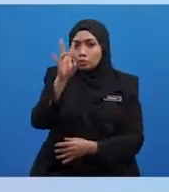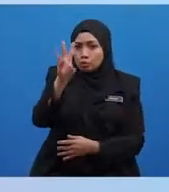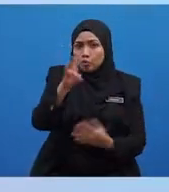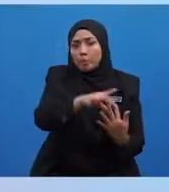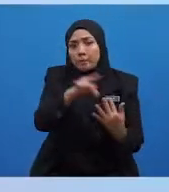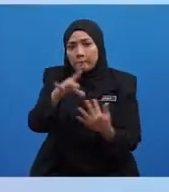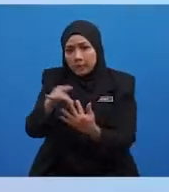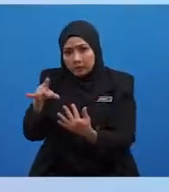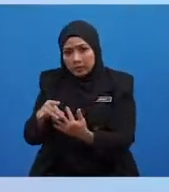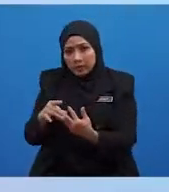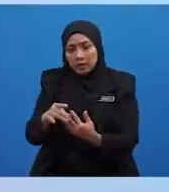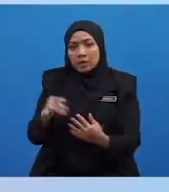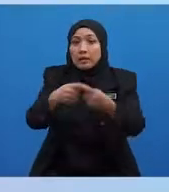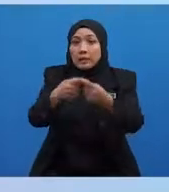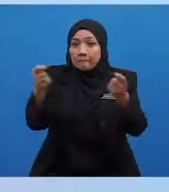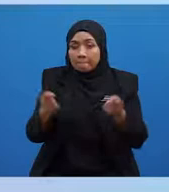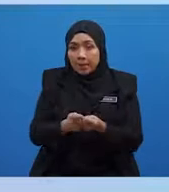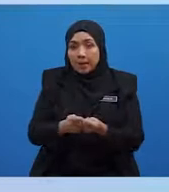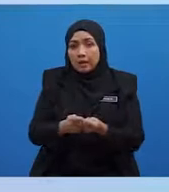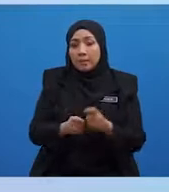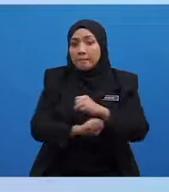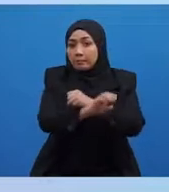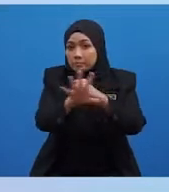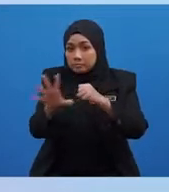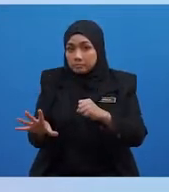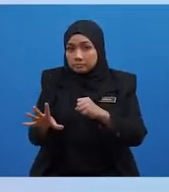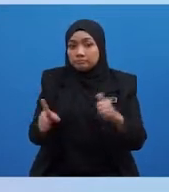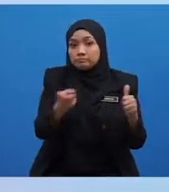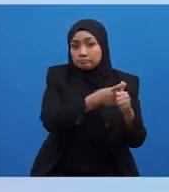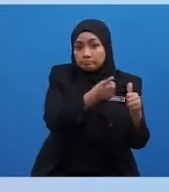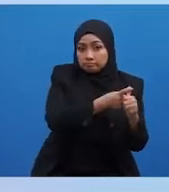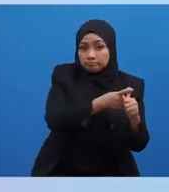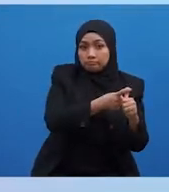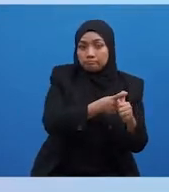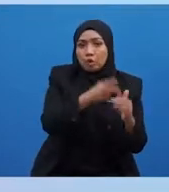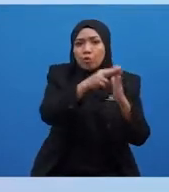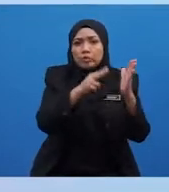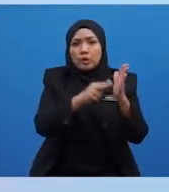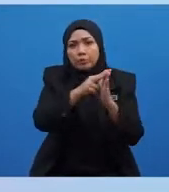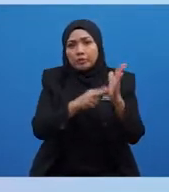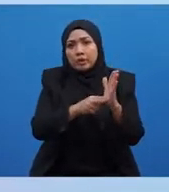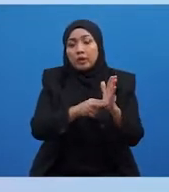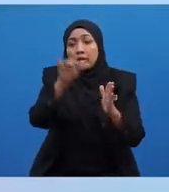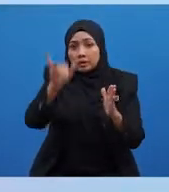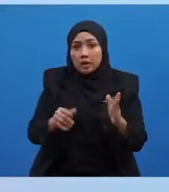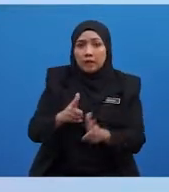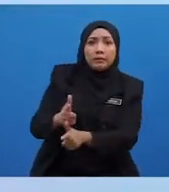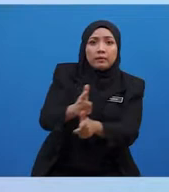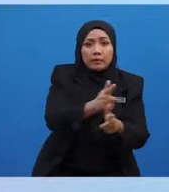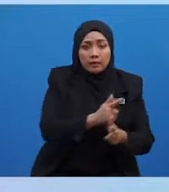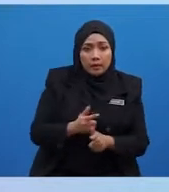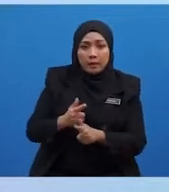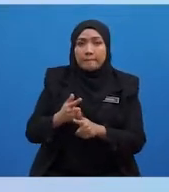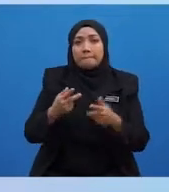faktor pemilihan tempat pemasaran, seperti yang pertama, undang-undang yang melindungi